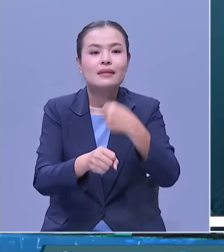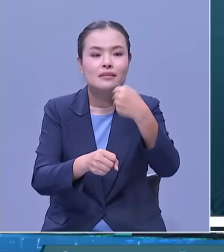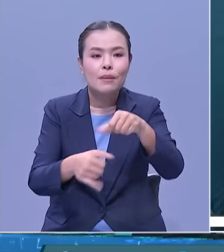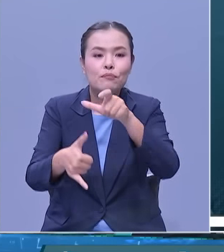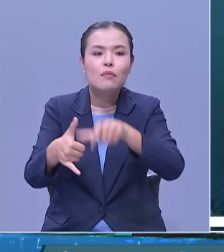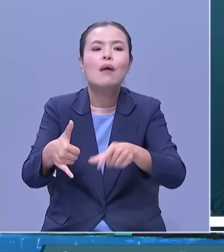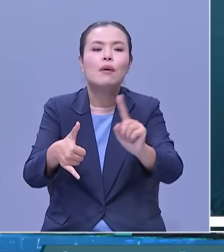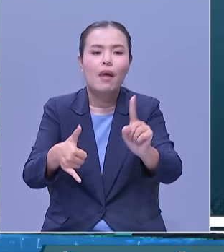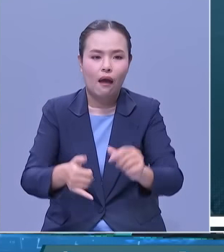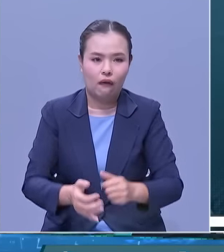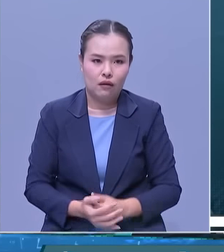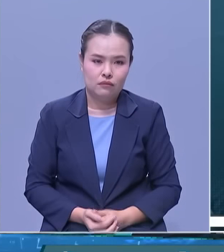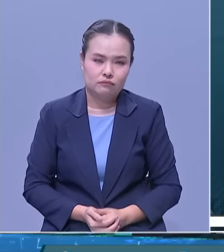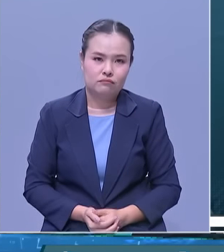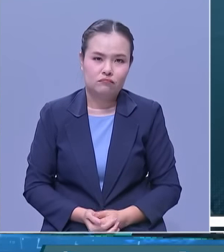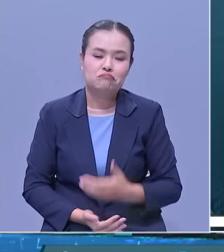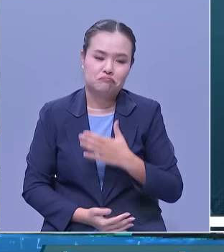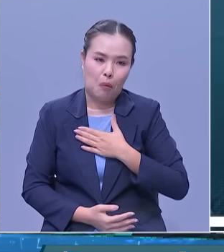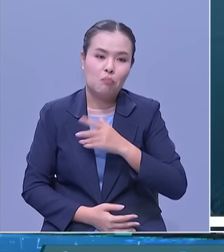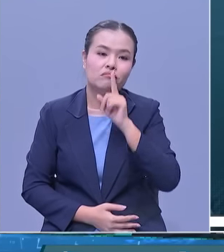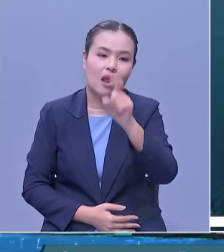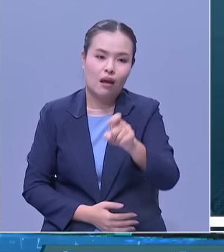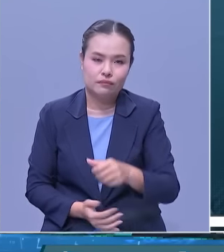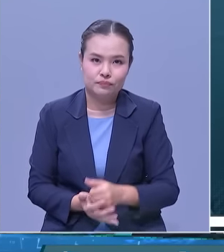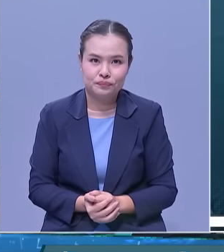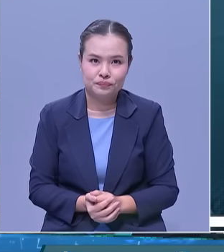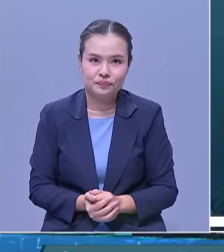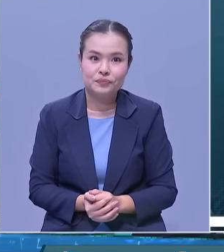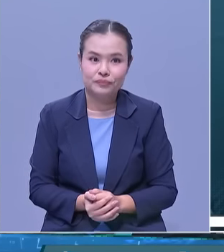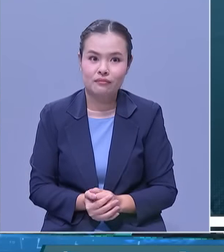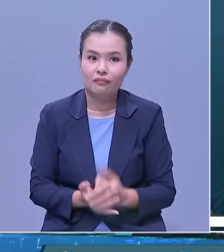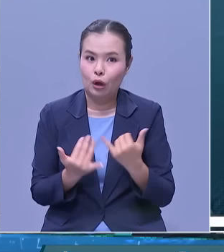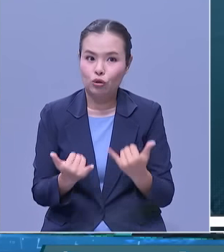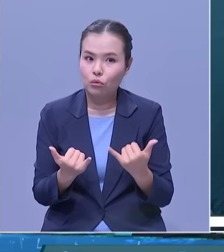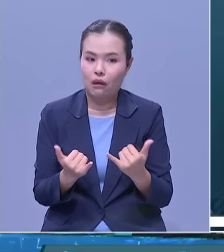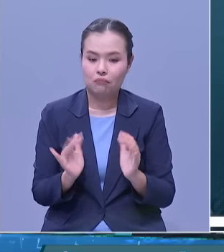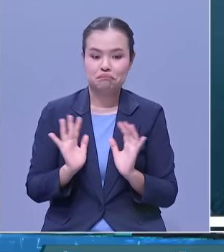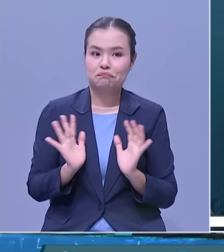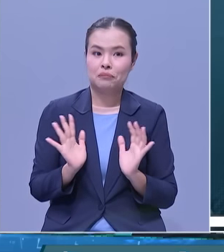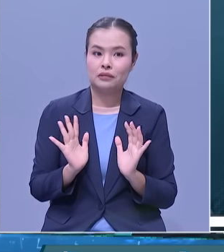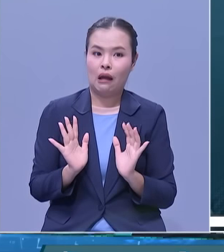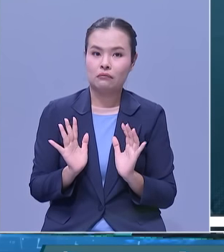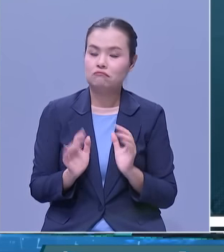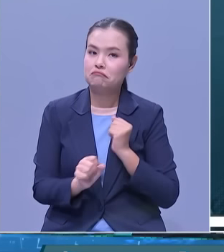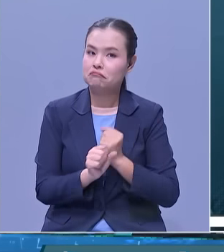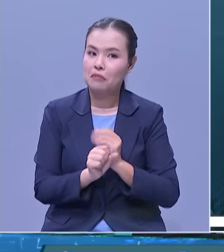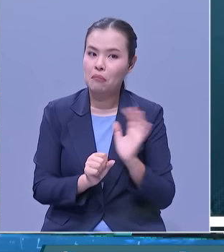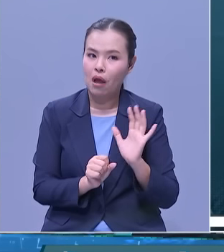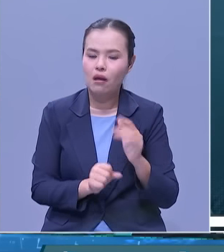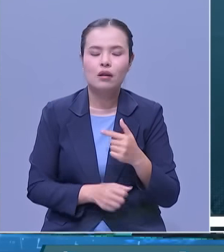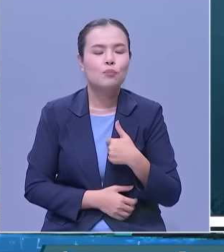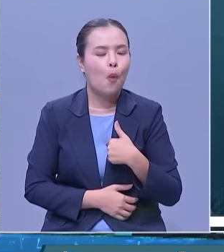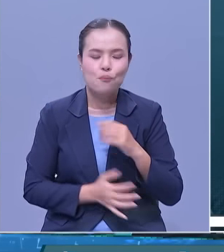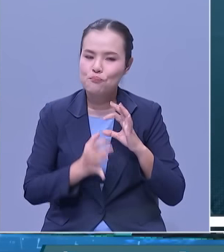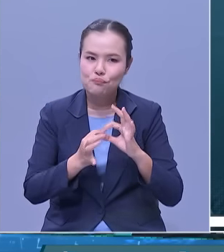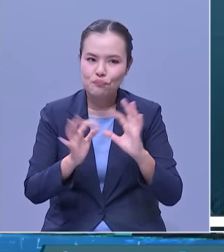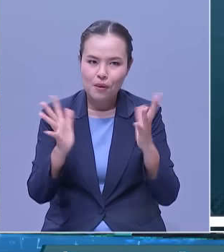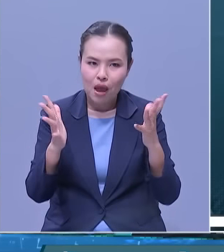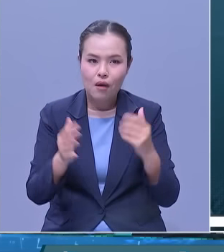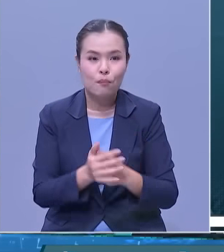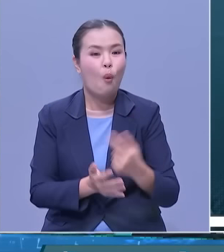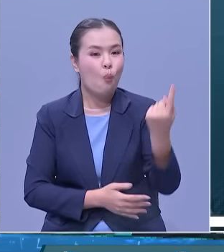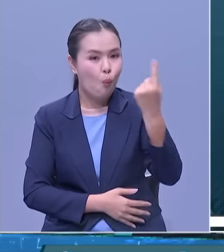ผมถาม เพราะฉะนั้นคือตอนนี้ก็ยืนยันว่าไม่เกี่ยวข้องกับเรื่องนี้แน่นอน ผมไม่เกี่ยวข้องแต่ถ้าเกิดคุณกล่